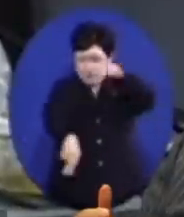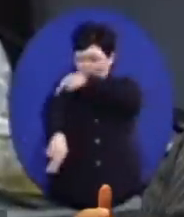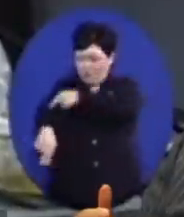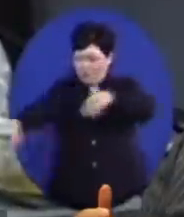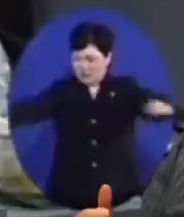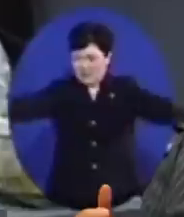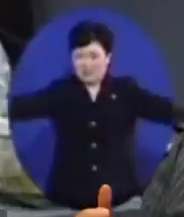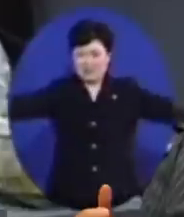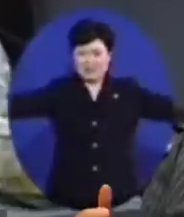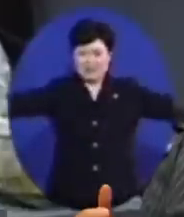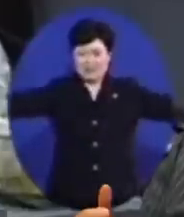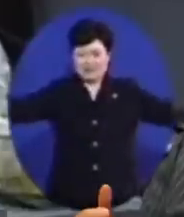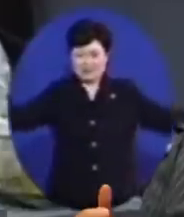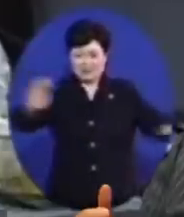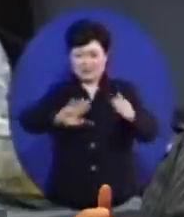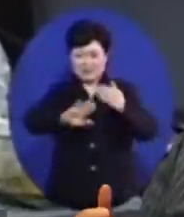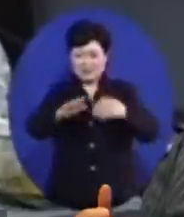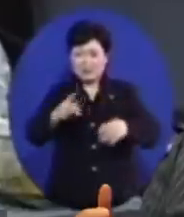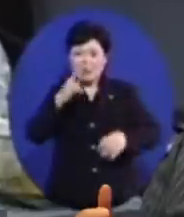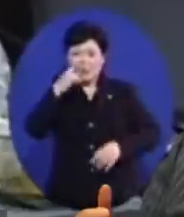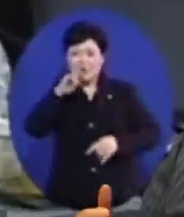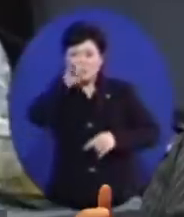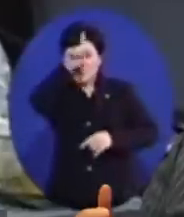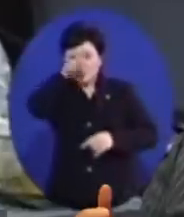다음부터는 독수리 부부는